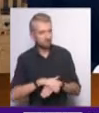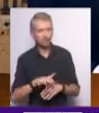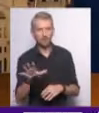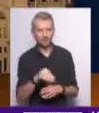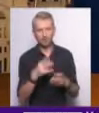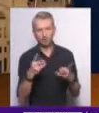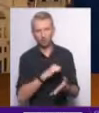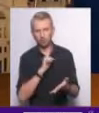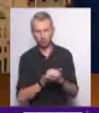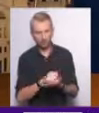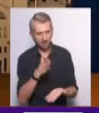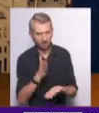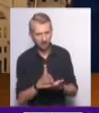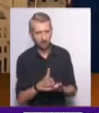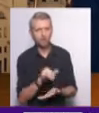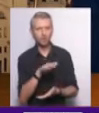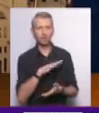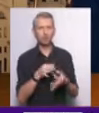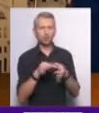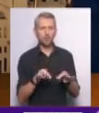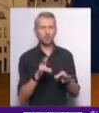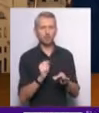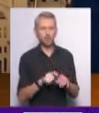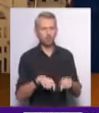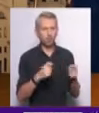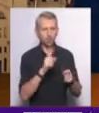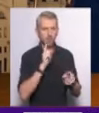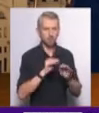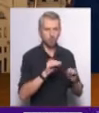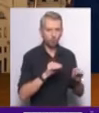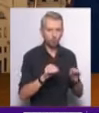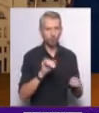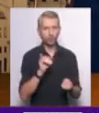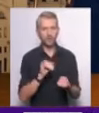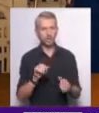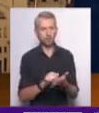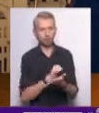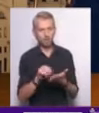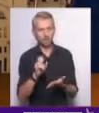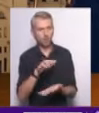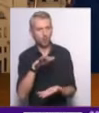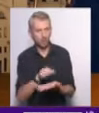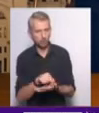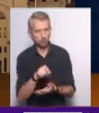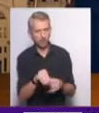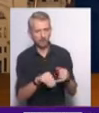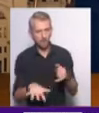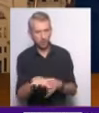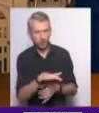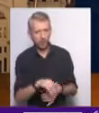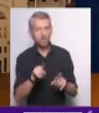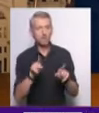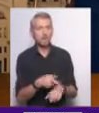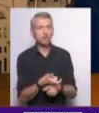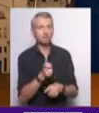необхідні документи. Тобто у них були і дозвіл на порушення благоустрою, і документи на оренду, скажімо так, даної земельної ділянки. І навіть